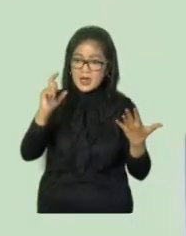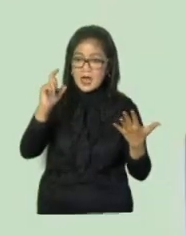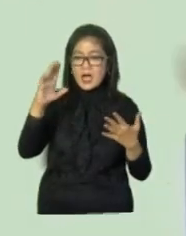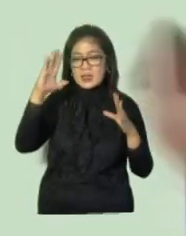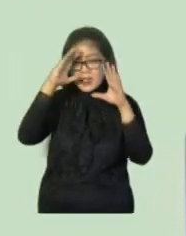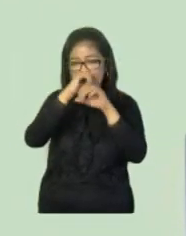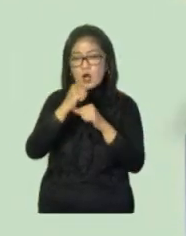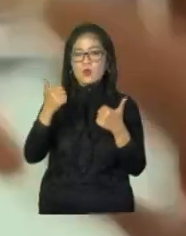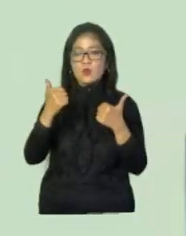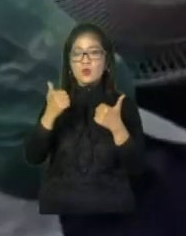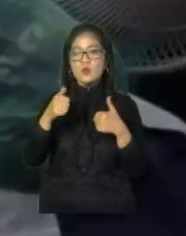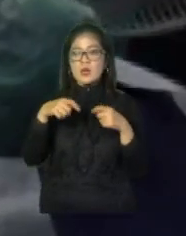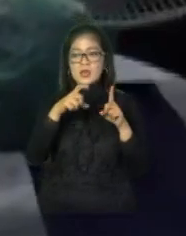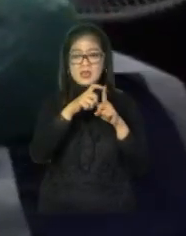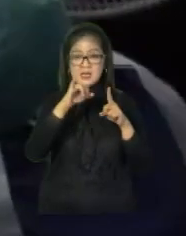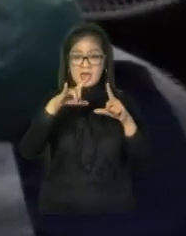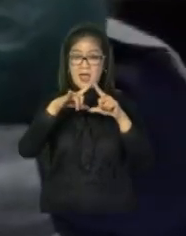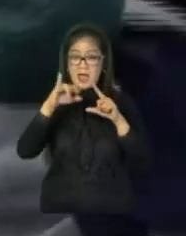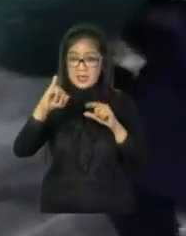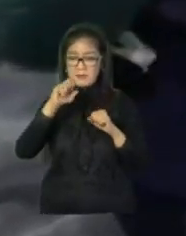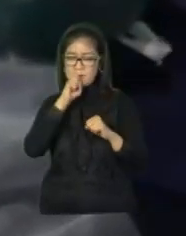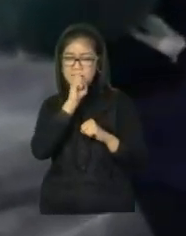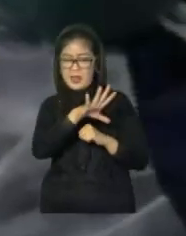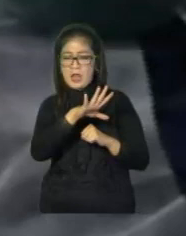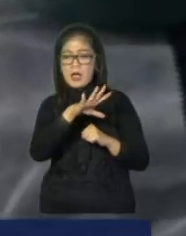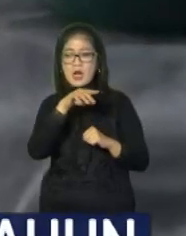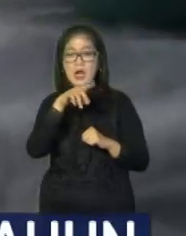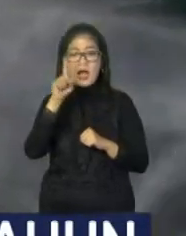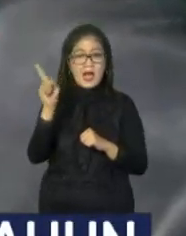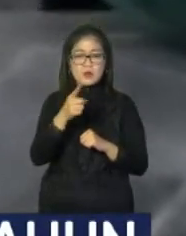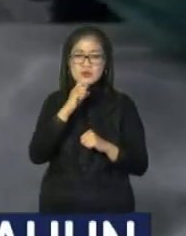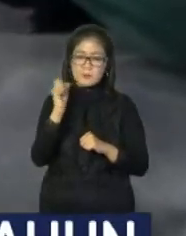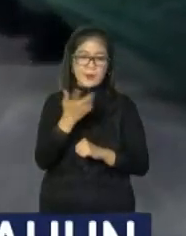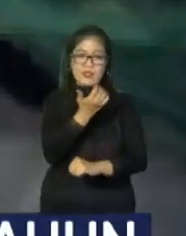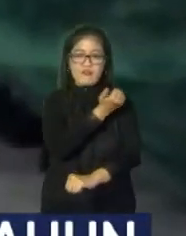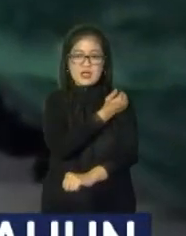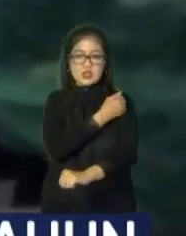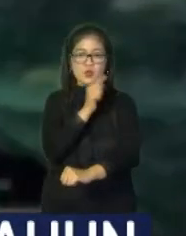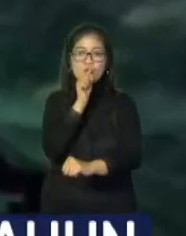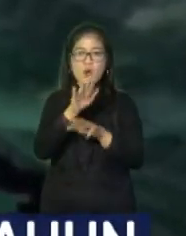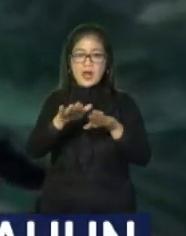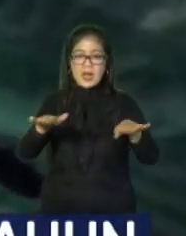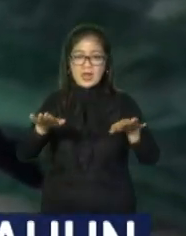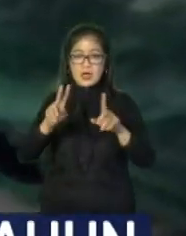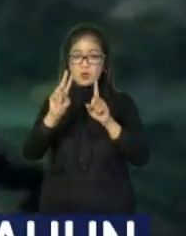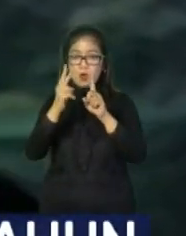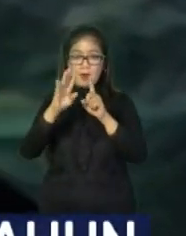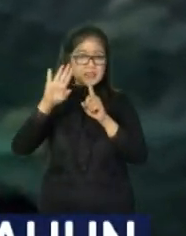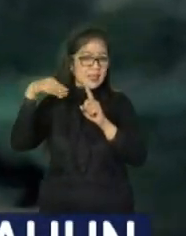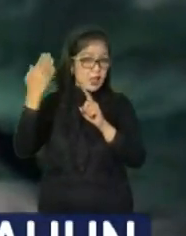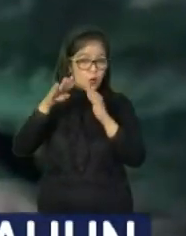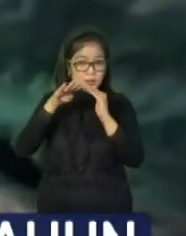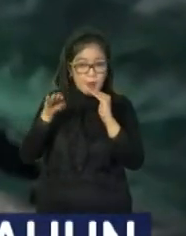Selain itu, IDAI meminta pemerintah agar segera melakukan vaksinasi COVID-19 pada anak di bawah 12 tahun agar